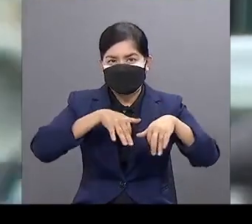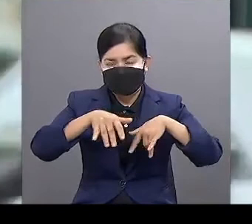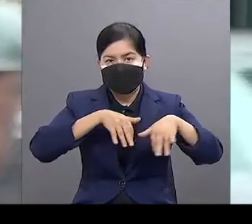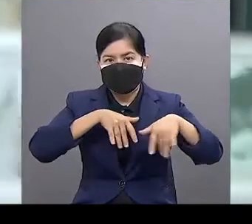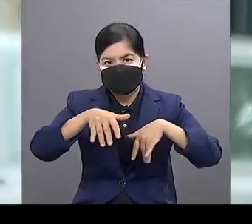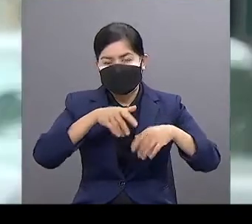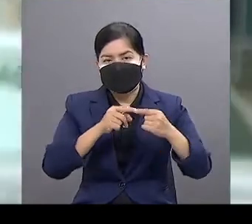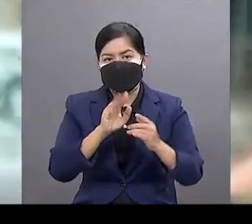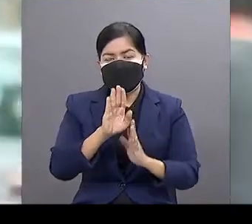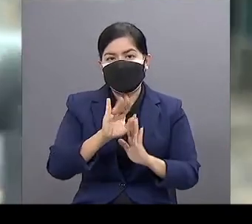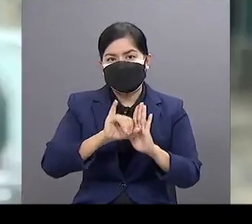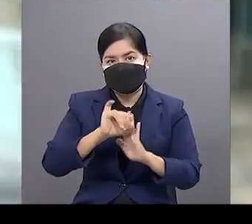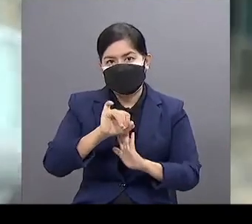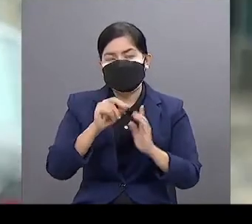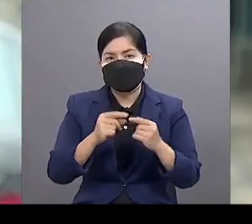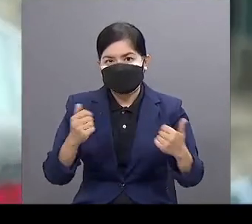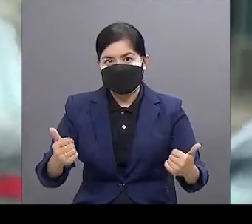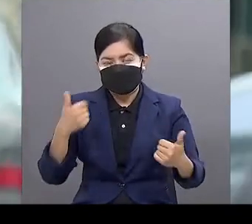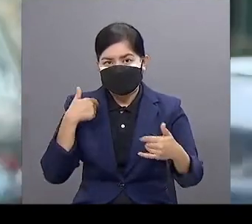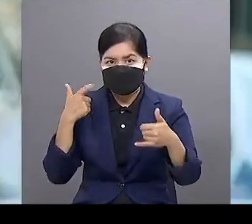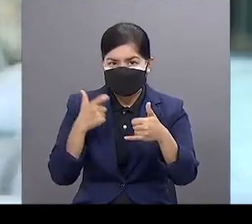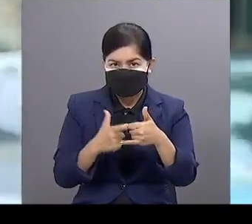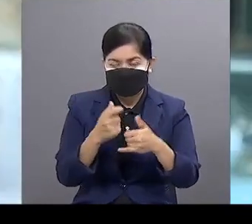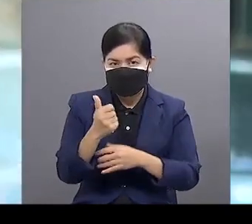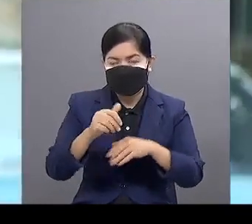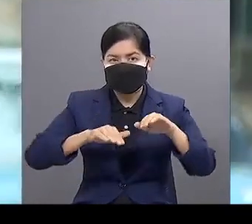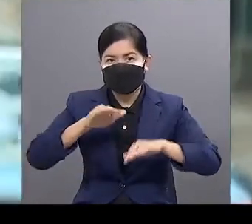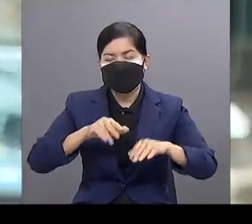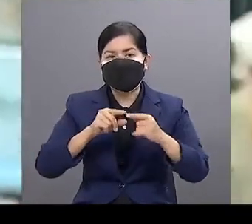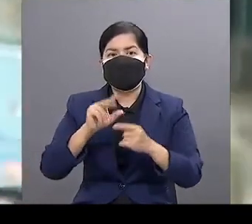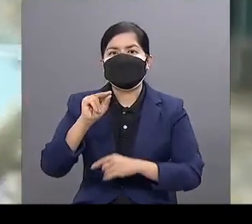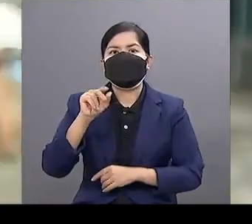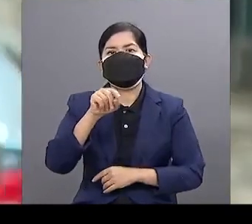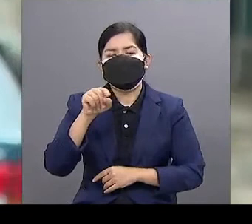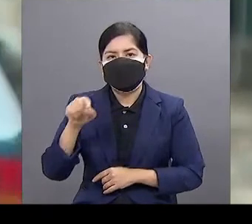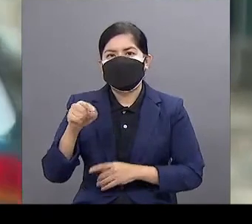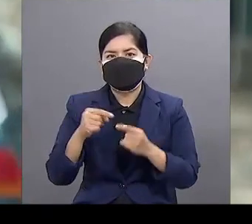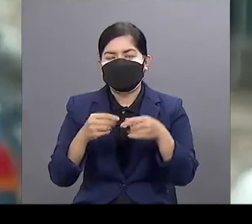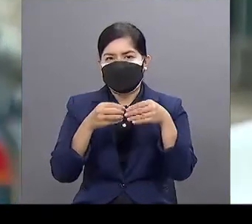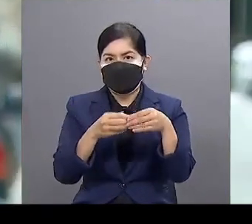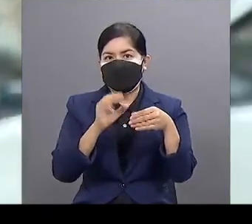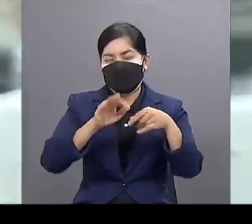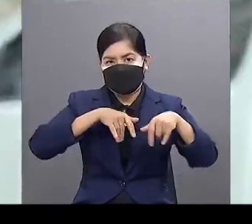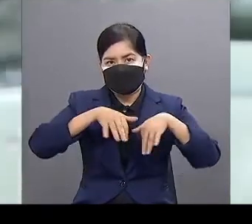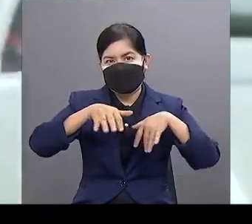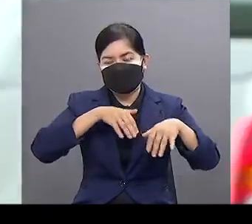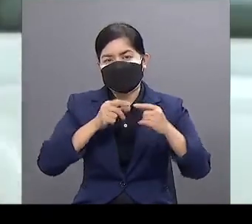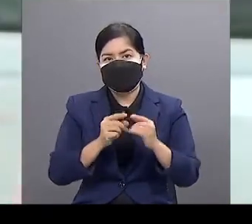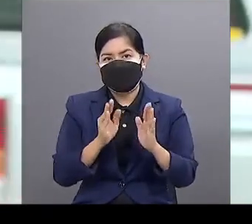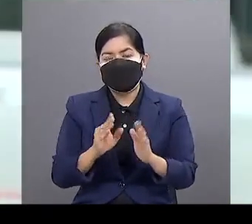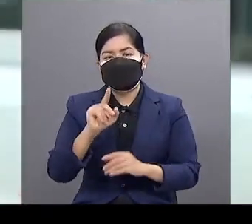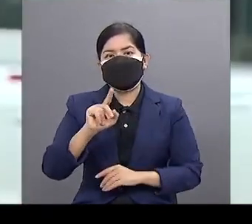นั้นล่าสุดฉีดไปได้เพียงร้อยละ 30นะครับจากประชากรกลุ่มเป้าหมายที่ตั้งไว้ 1ล้าน 2แสนคนนะครับ